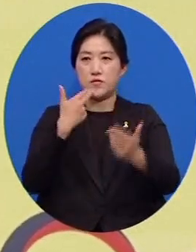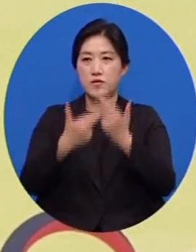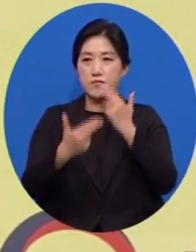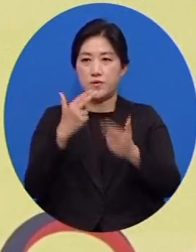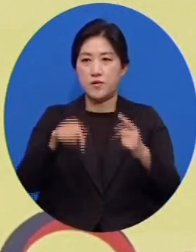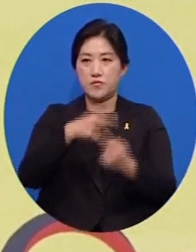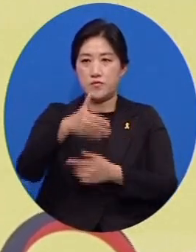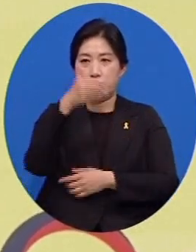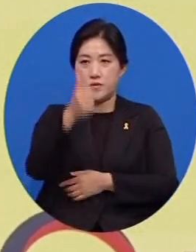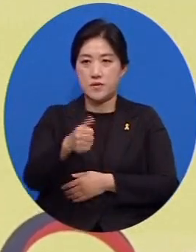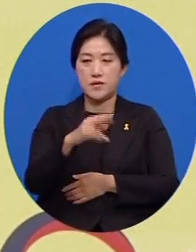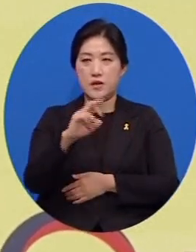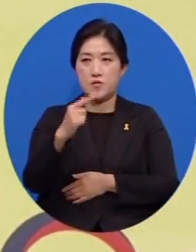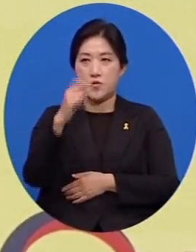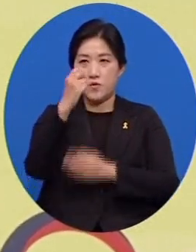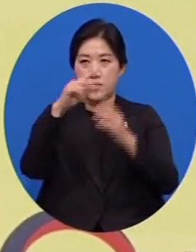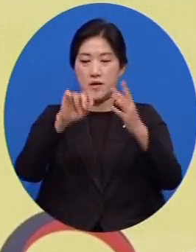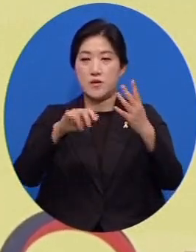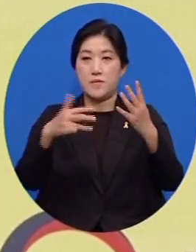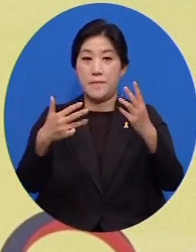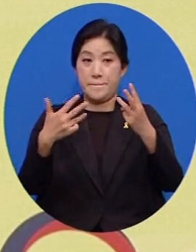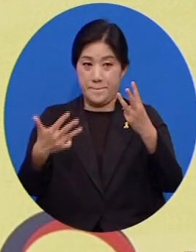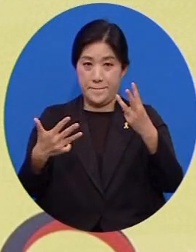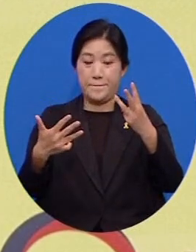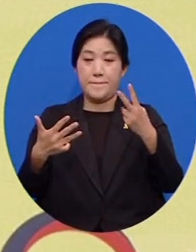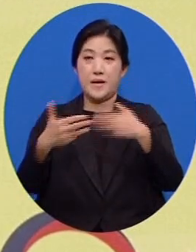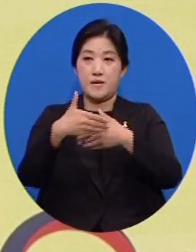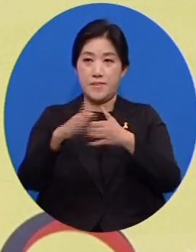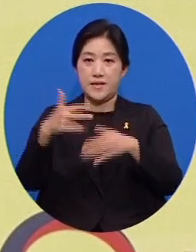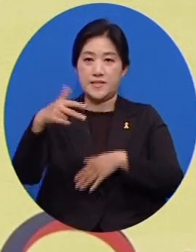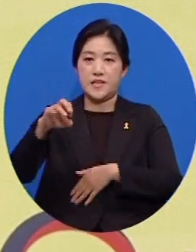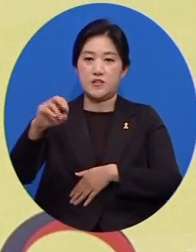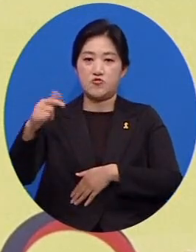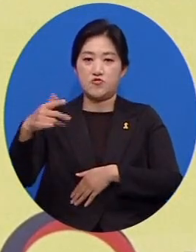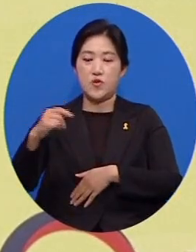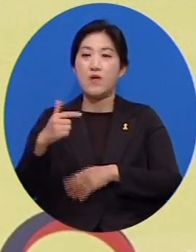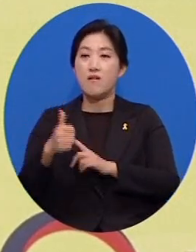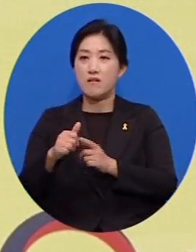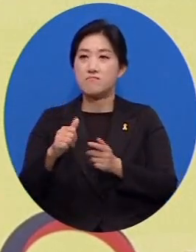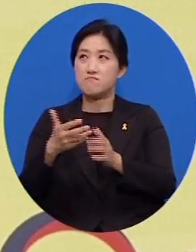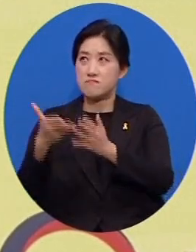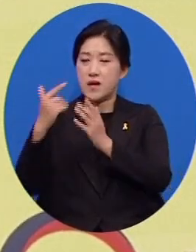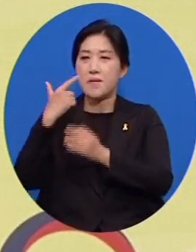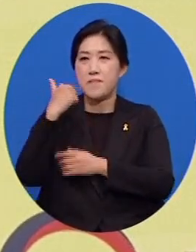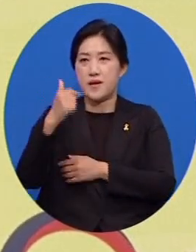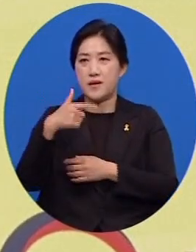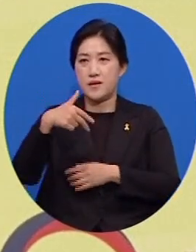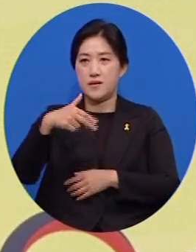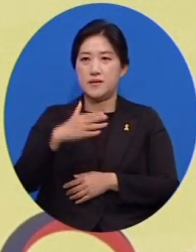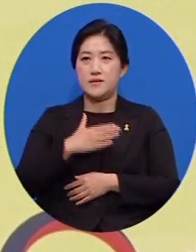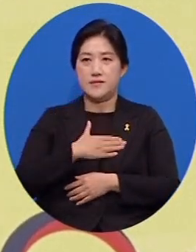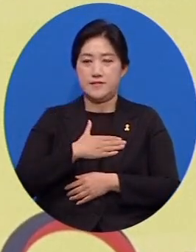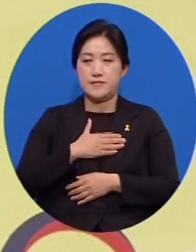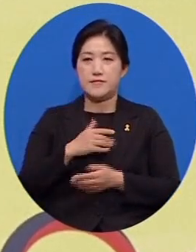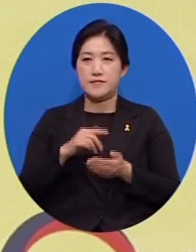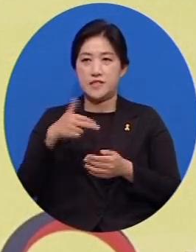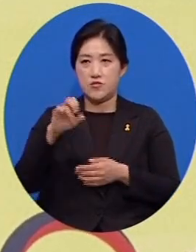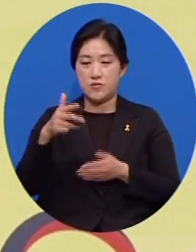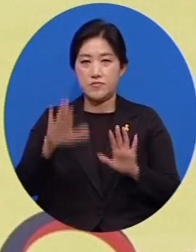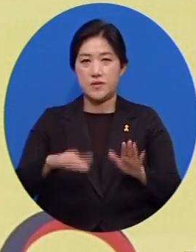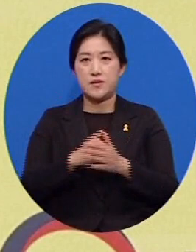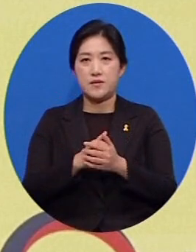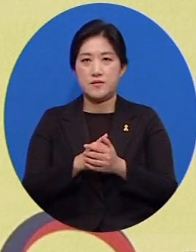운영위원장 단원고 2학년 8반 장준영 아빠 장훈입니다. 24. 다시 북미